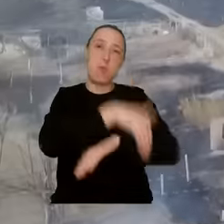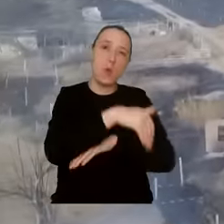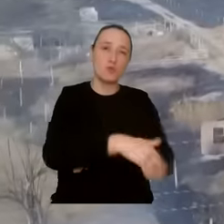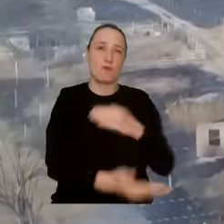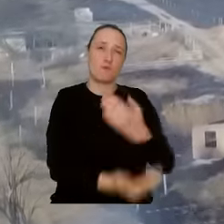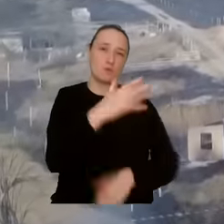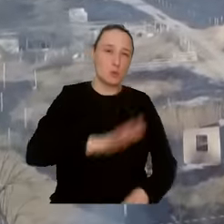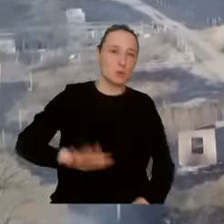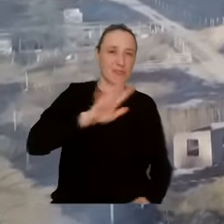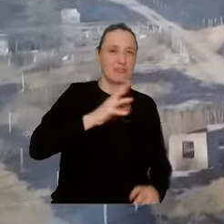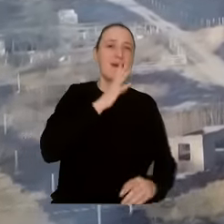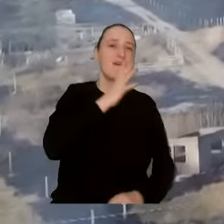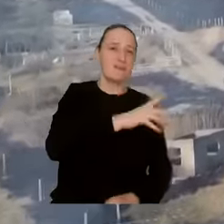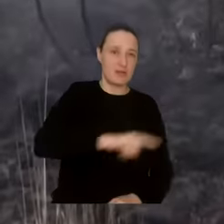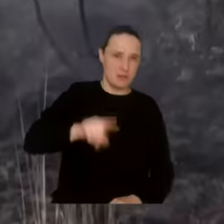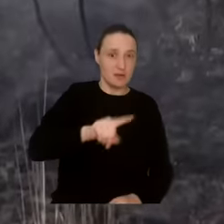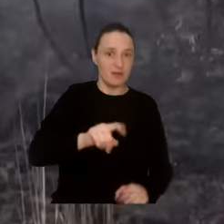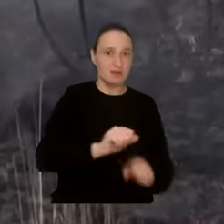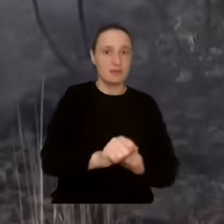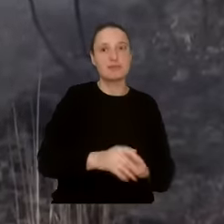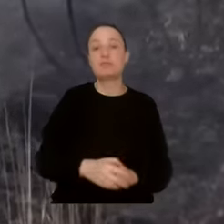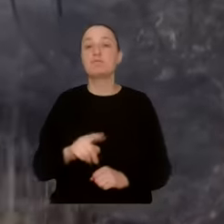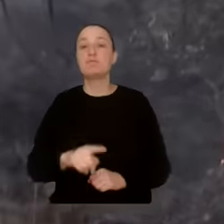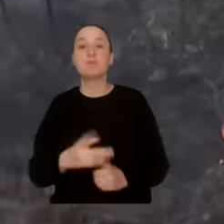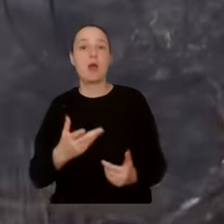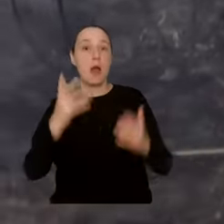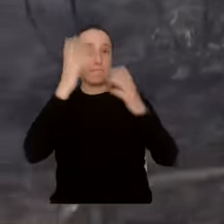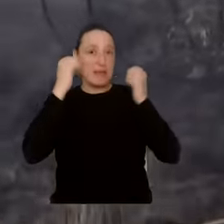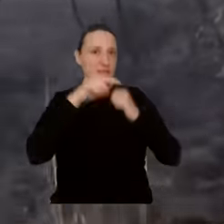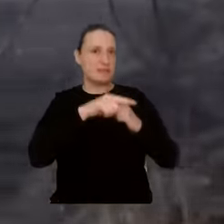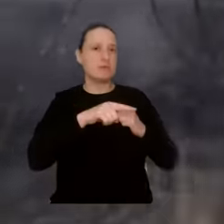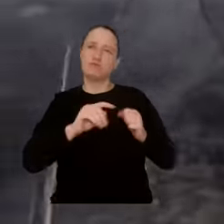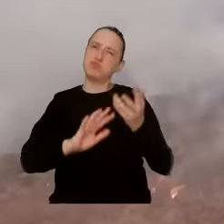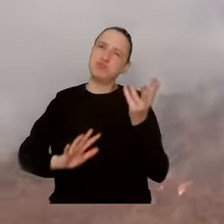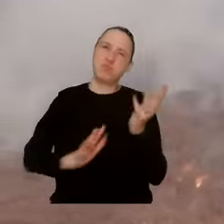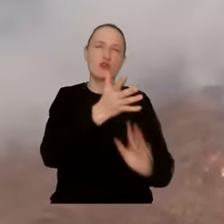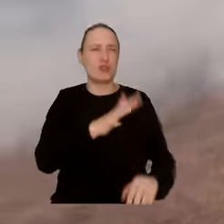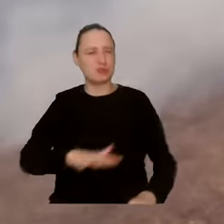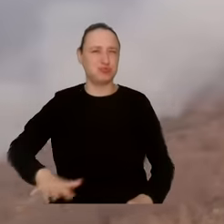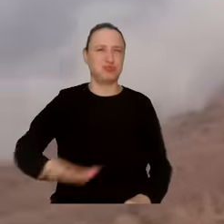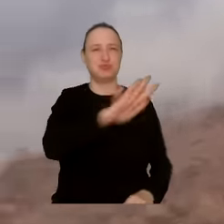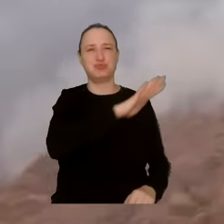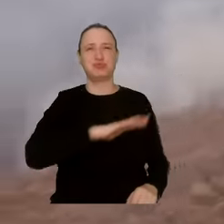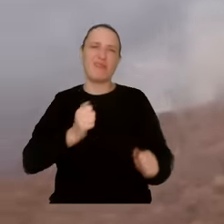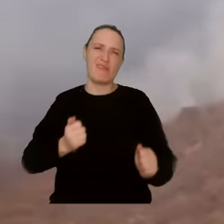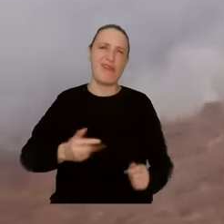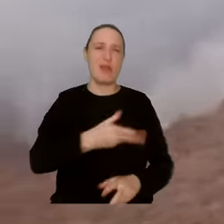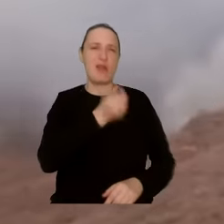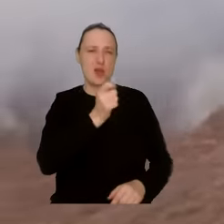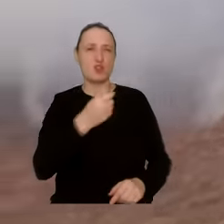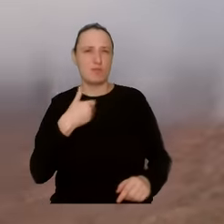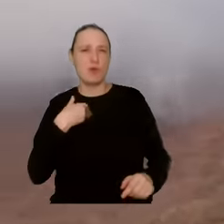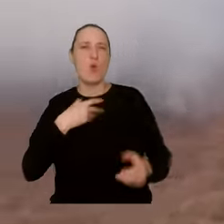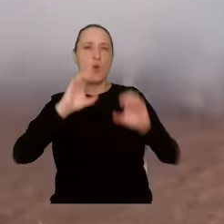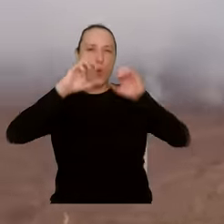Zjednoczonych. Tymczasem południowy i środkowy Meksyk nawiedziły trudne do opanowania pożary. Strażacy przez wiele godzin gasili m.in. to pole kukurydzy, na